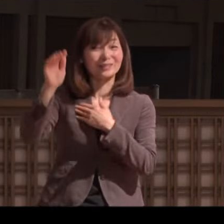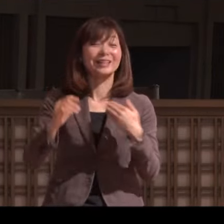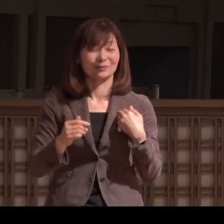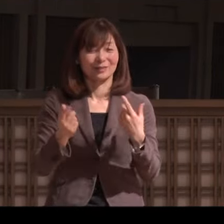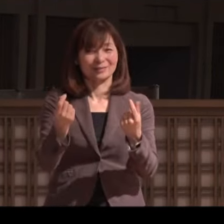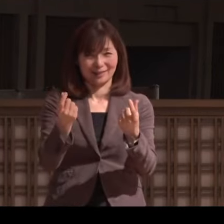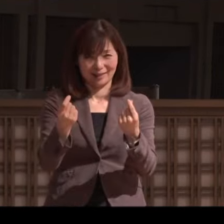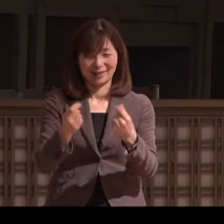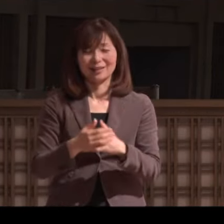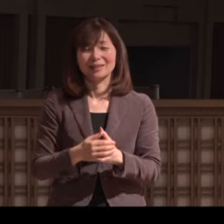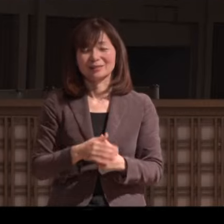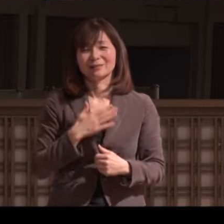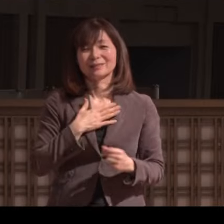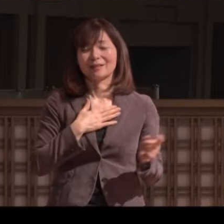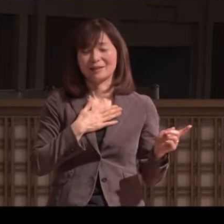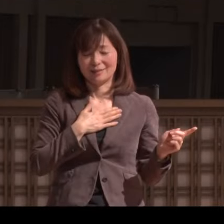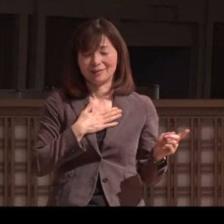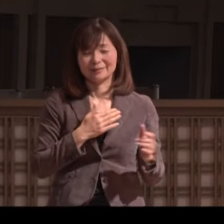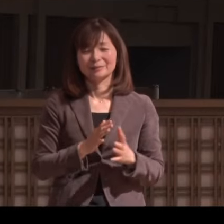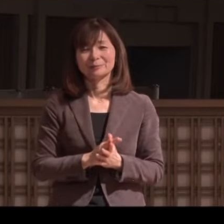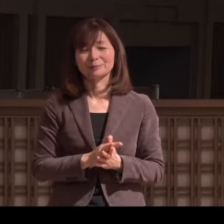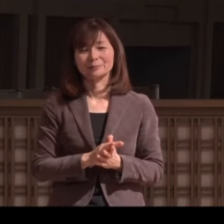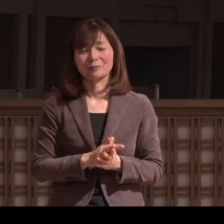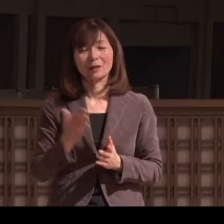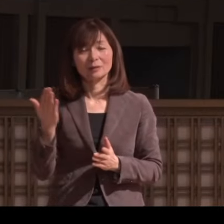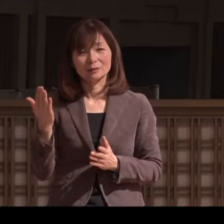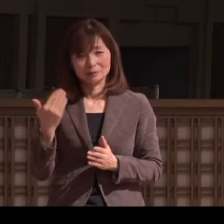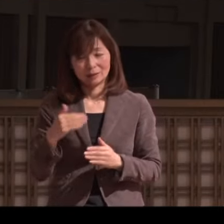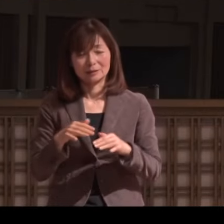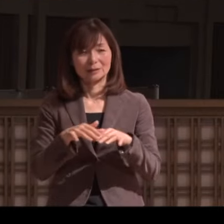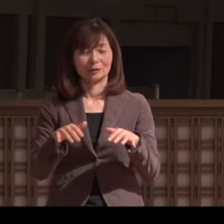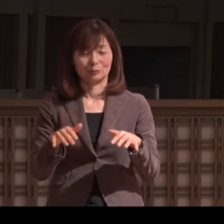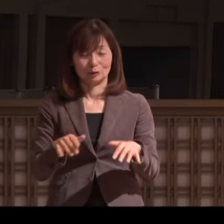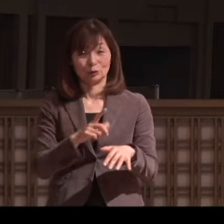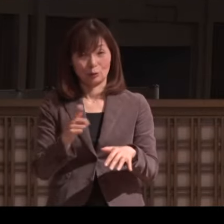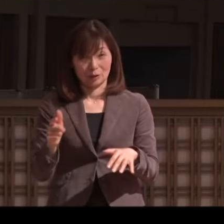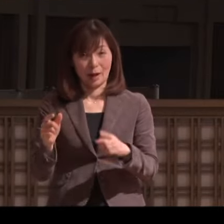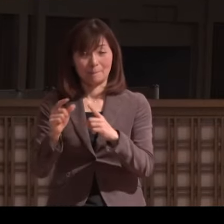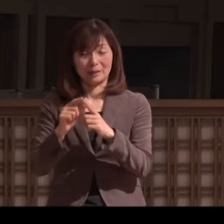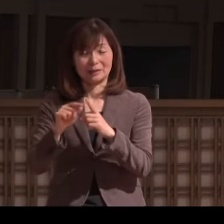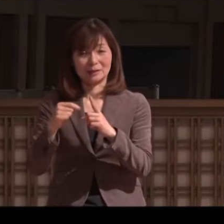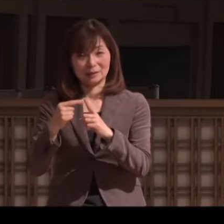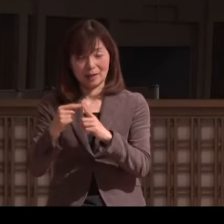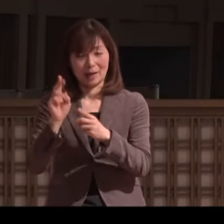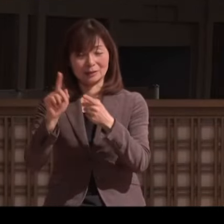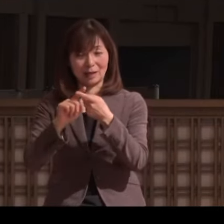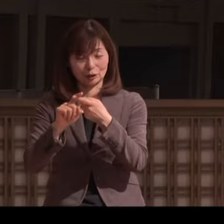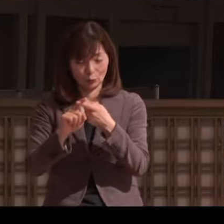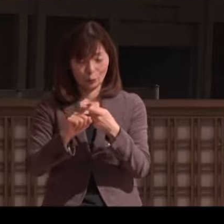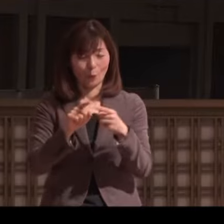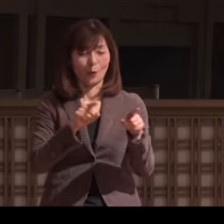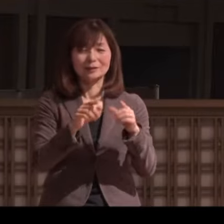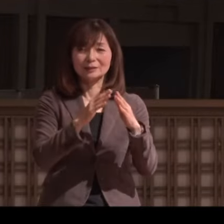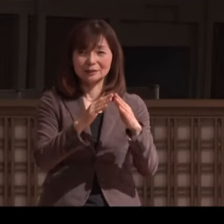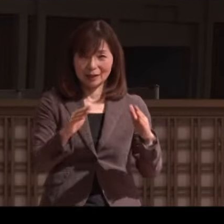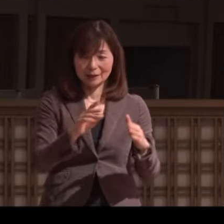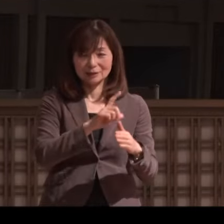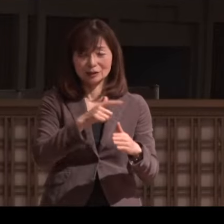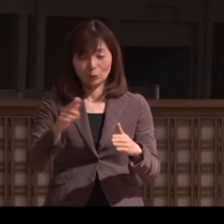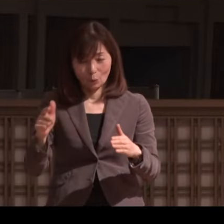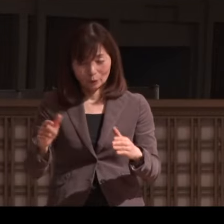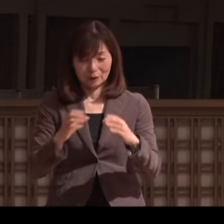ねあげることはできるわかったじゃあえっとですねさっきの仕組みいろんなありましたねPTAから社会府協会から地域の自治会からいろんなものがいっぱい